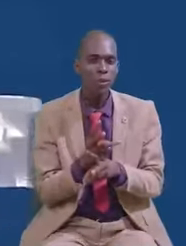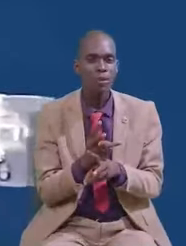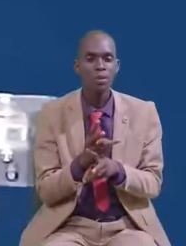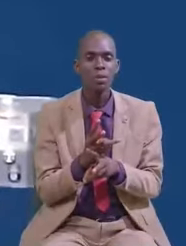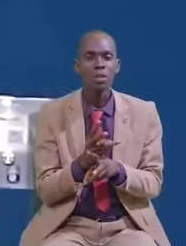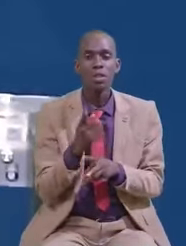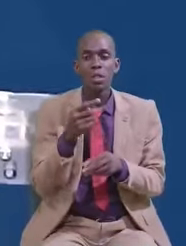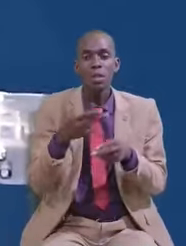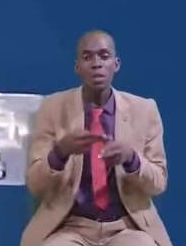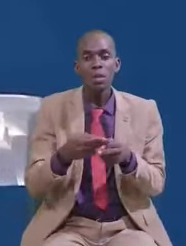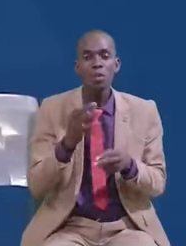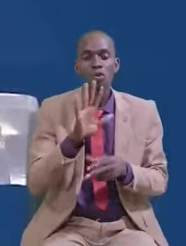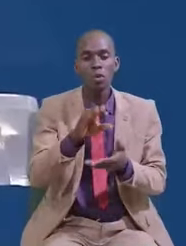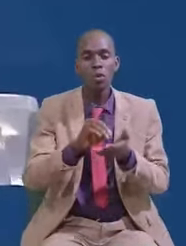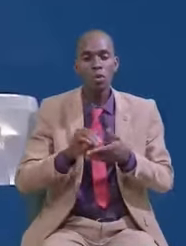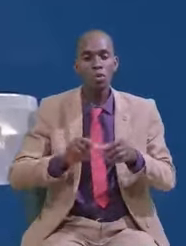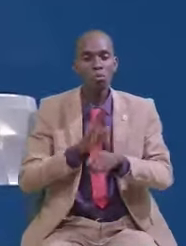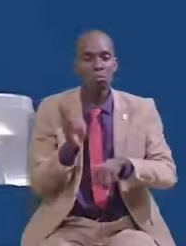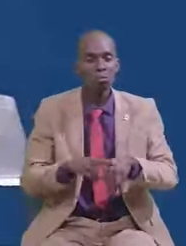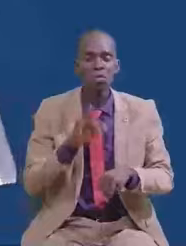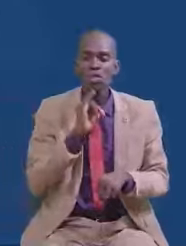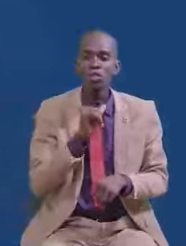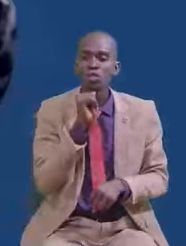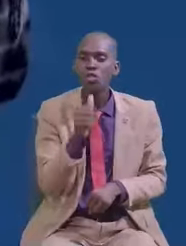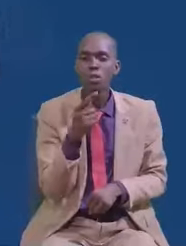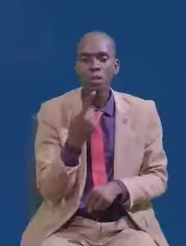le nom de votre pays ne compte pas.